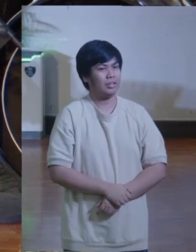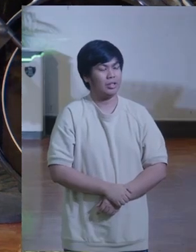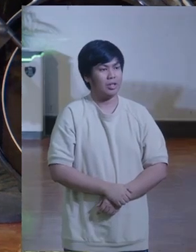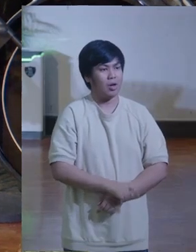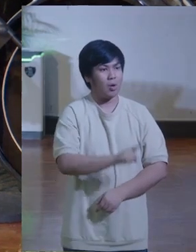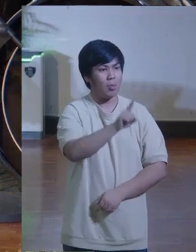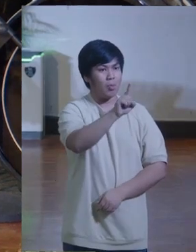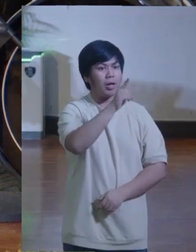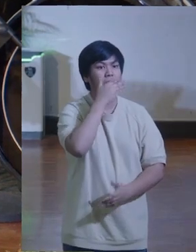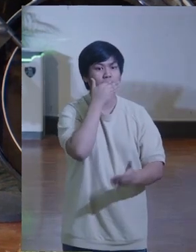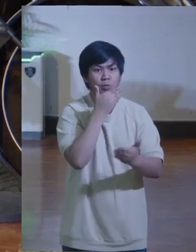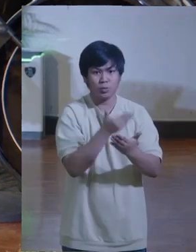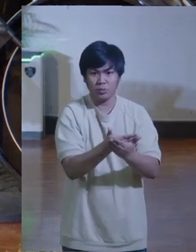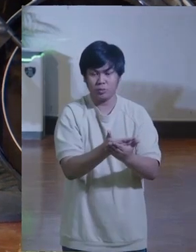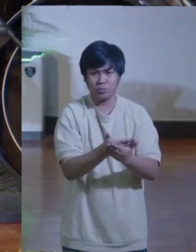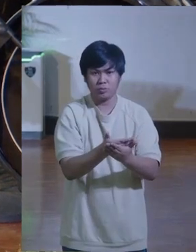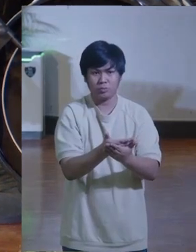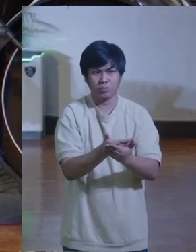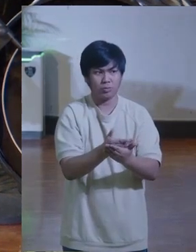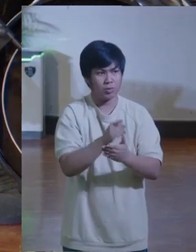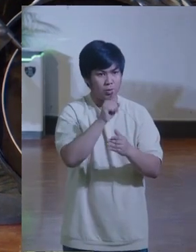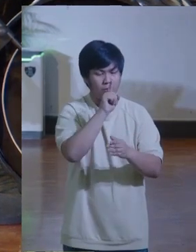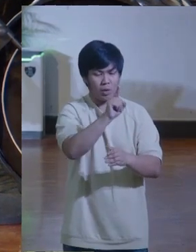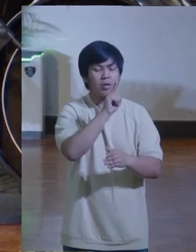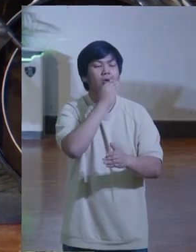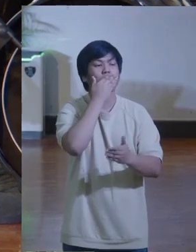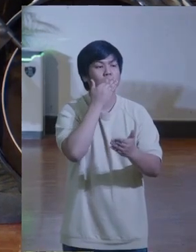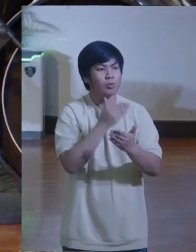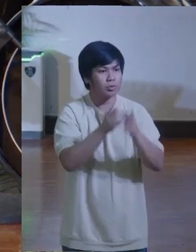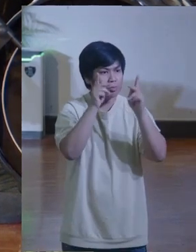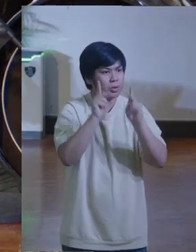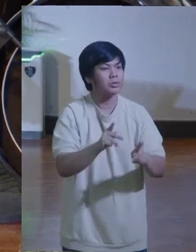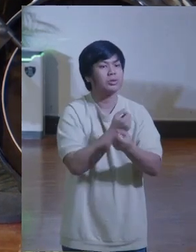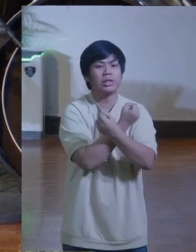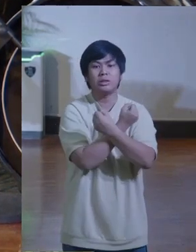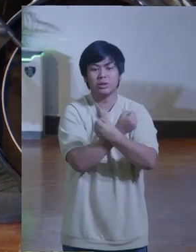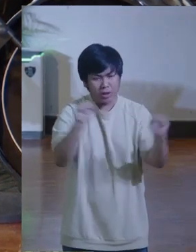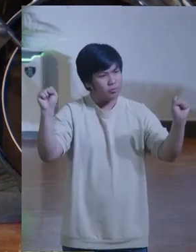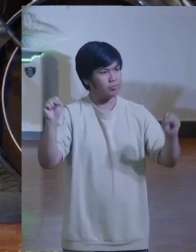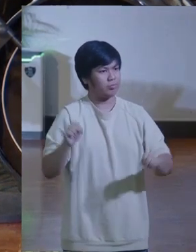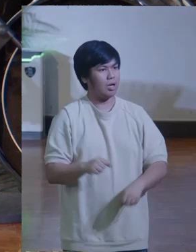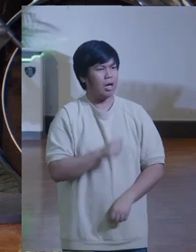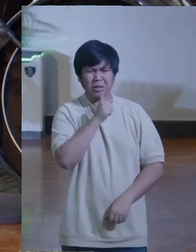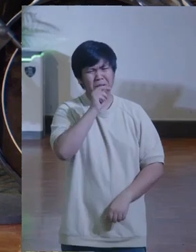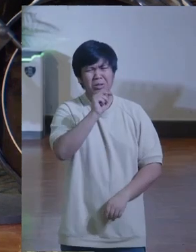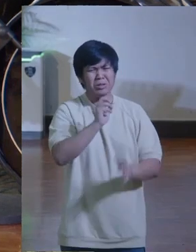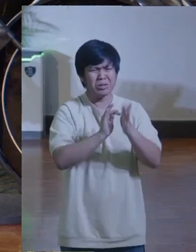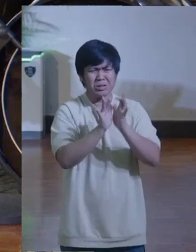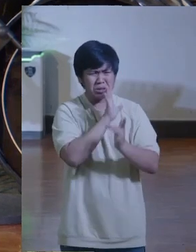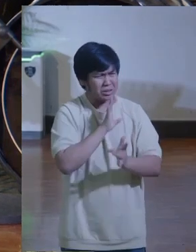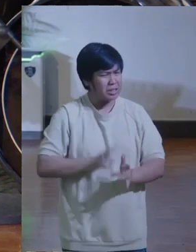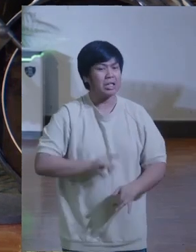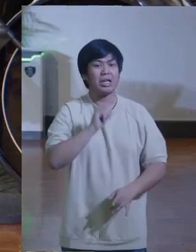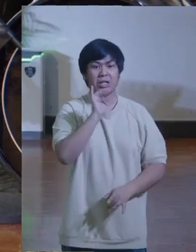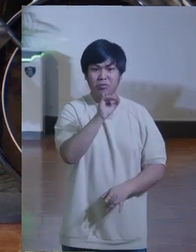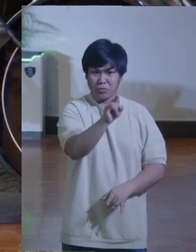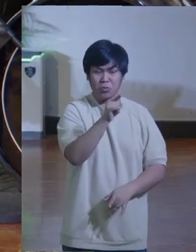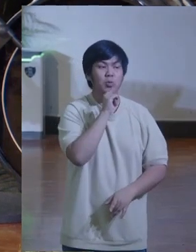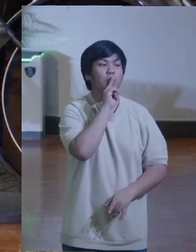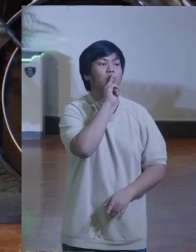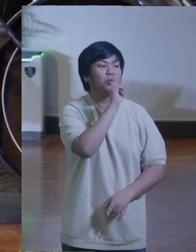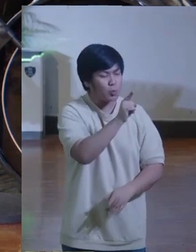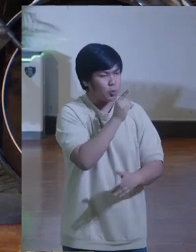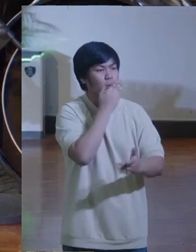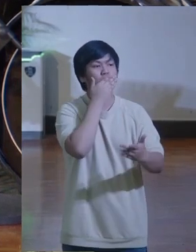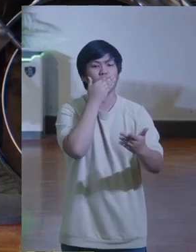anyone good can be saved. Hindi kailangan si Kristo. Basta kayo'y mabait at